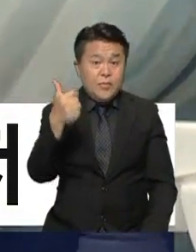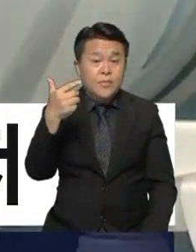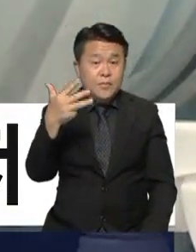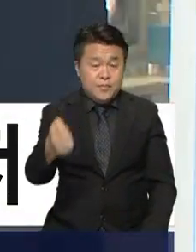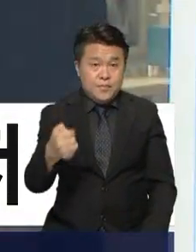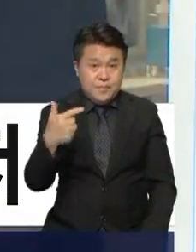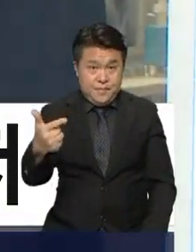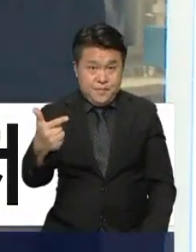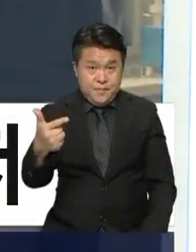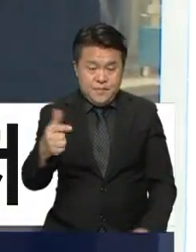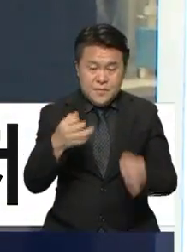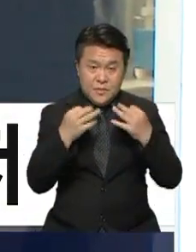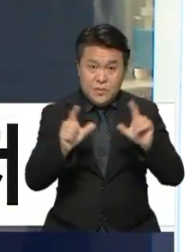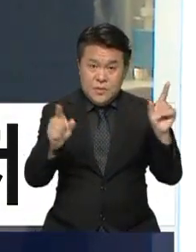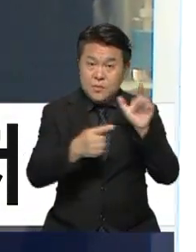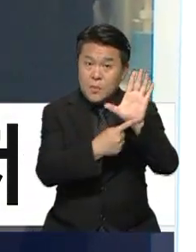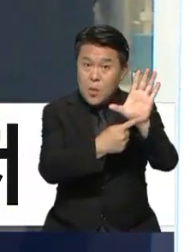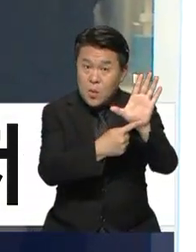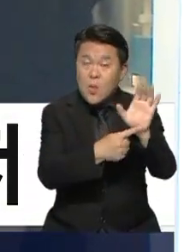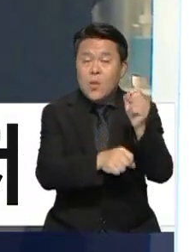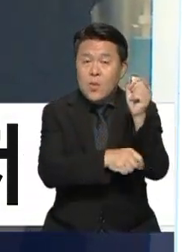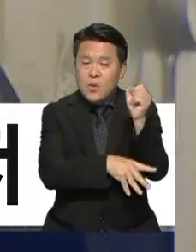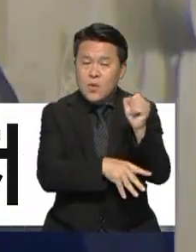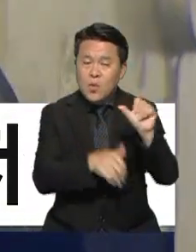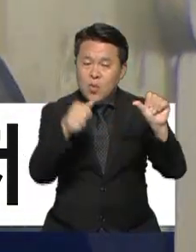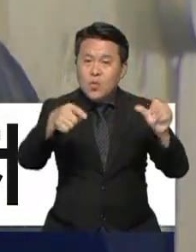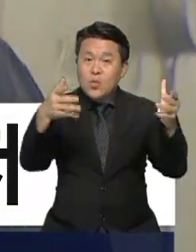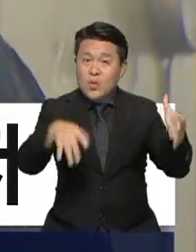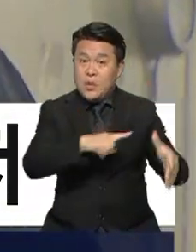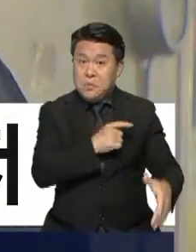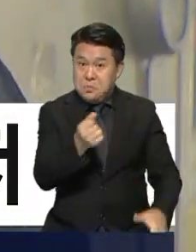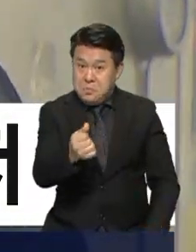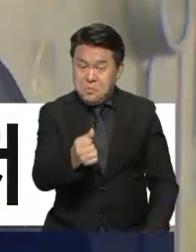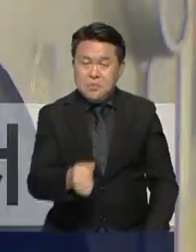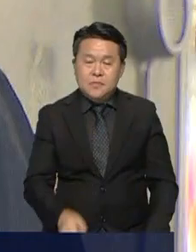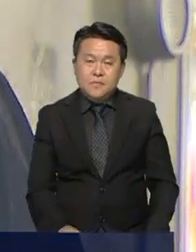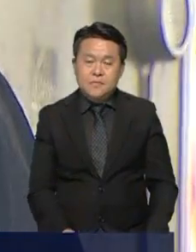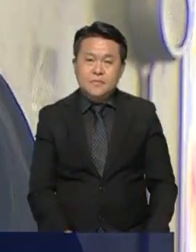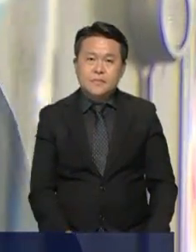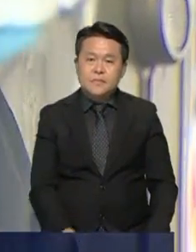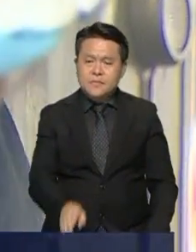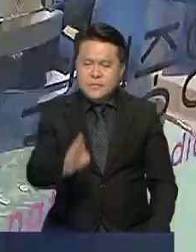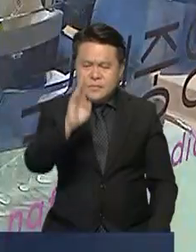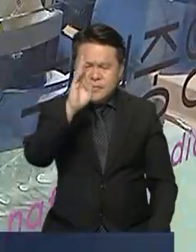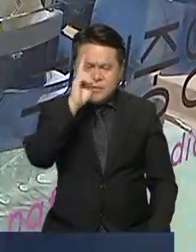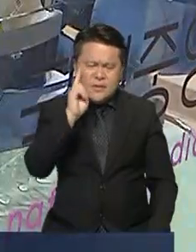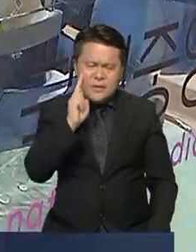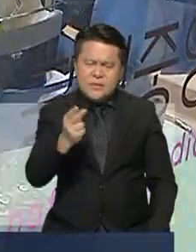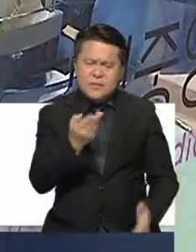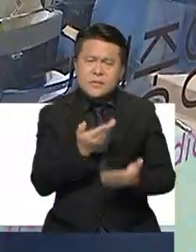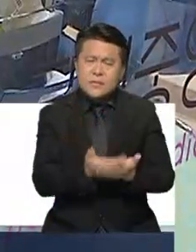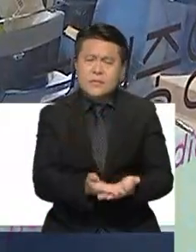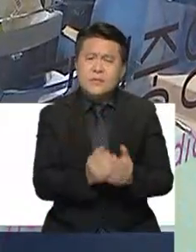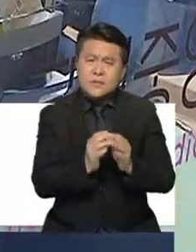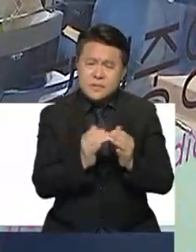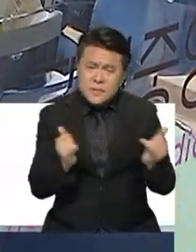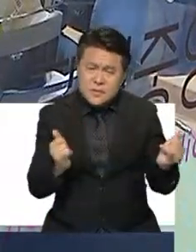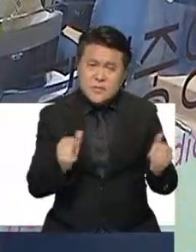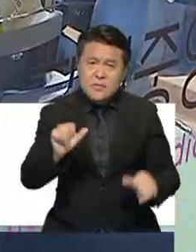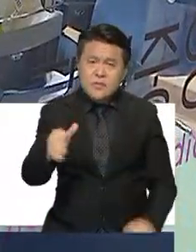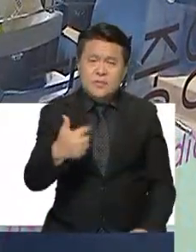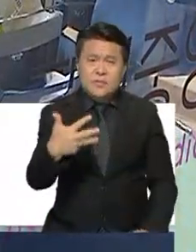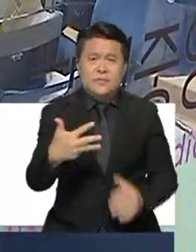89,586명입니다. 금요일 발표 기준으론 5주 만에 가장 적은 규모입니다. 위중증 환자는 508명으로